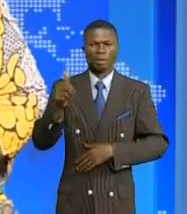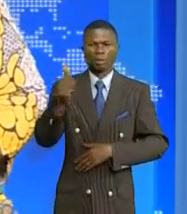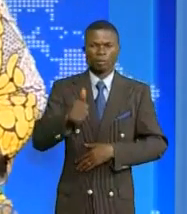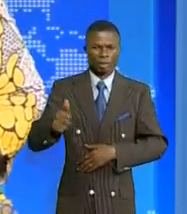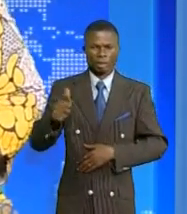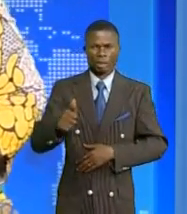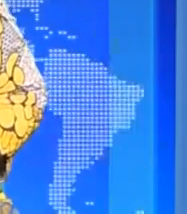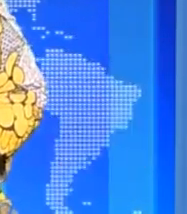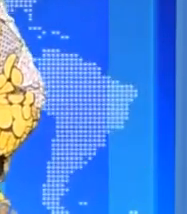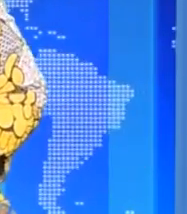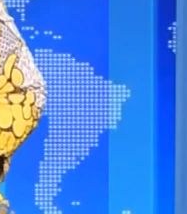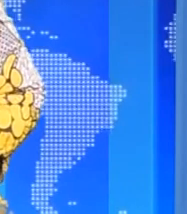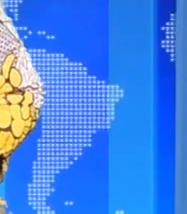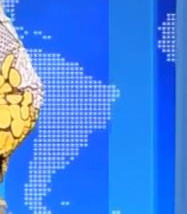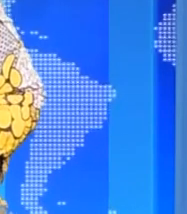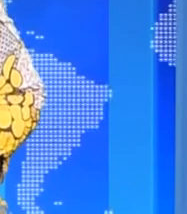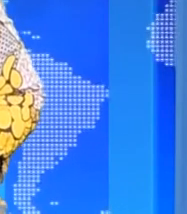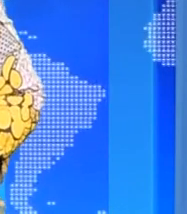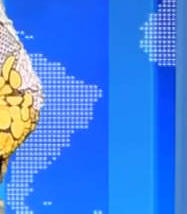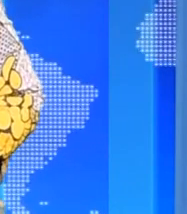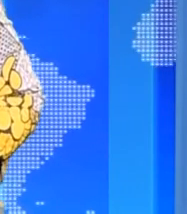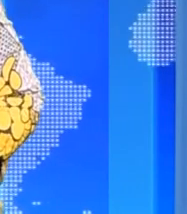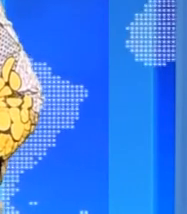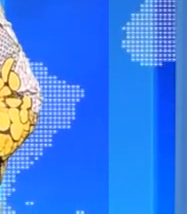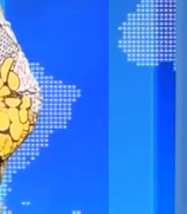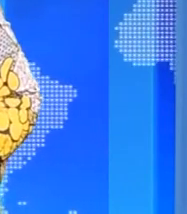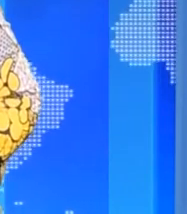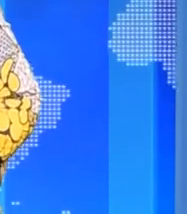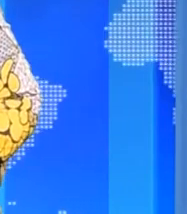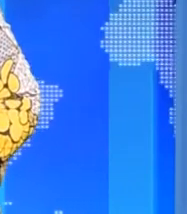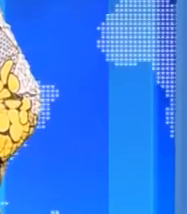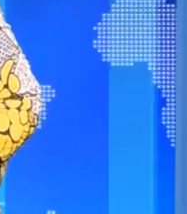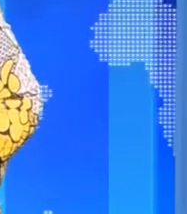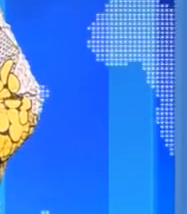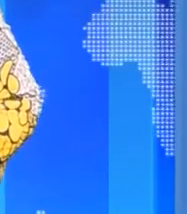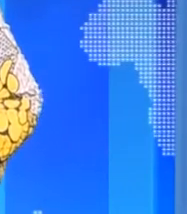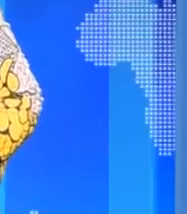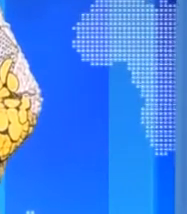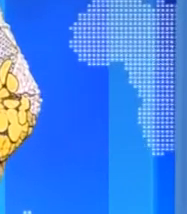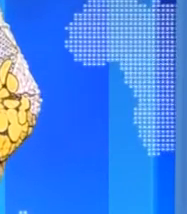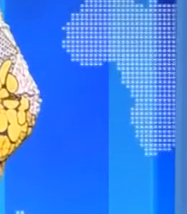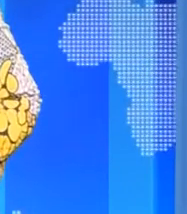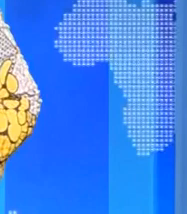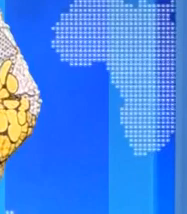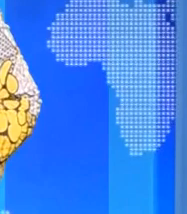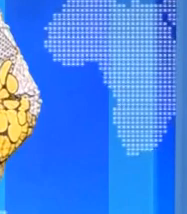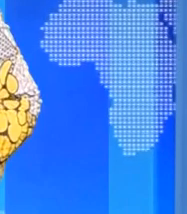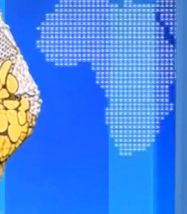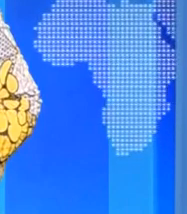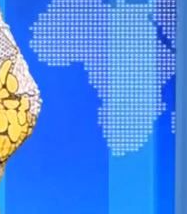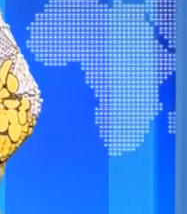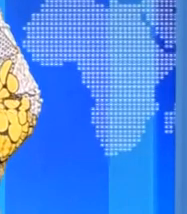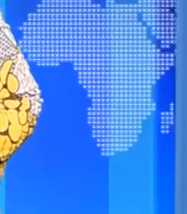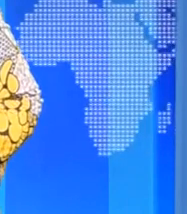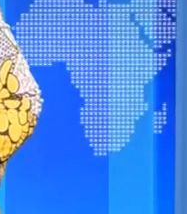2021. Et puis la régie des ESA, direction provinciale de Kinshasa, informe ses abonnés de parties centre et